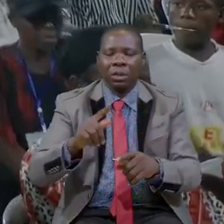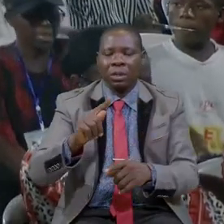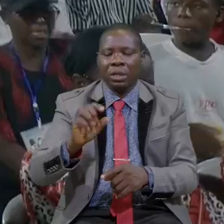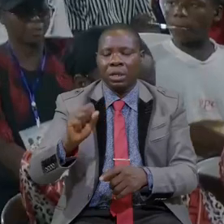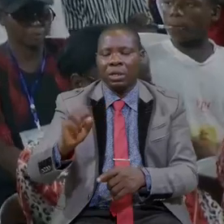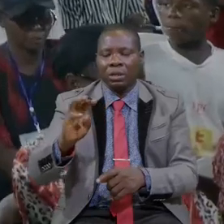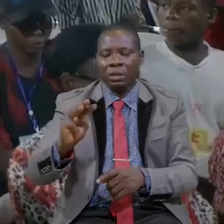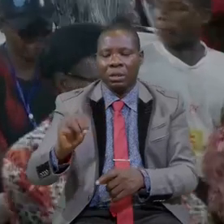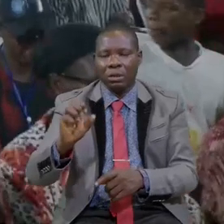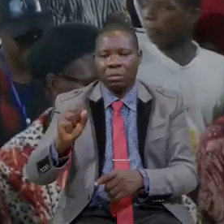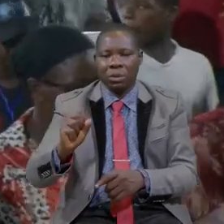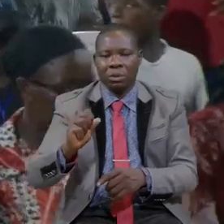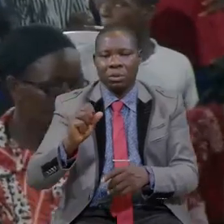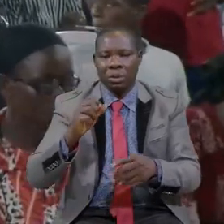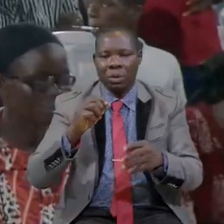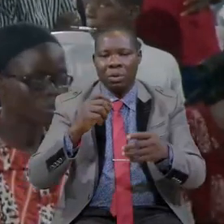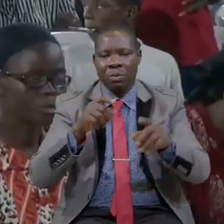54